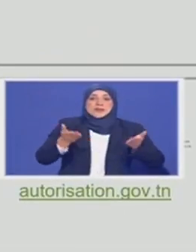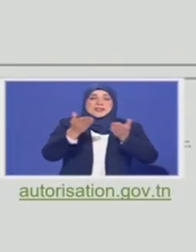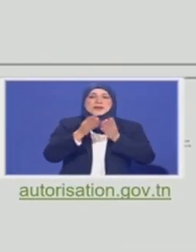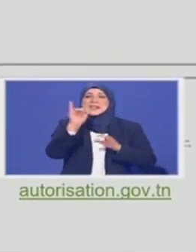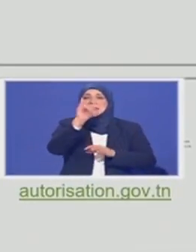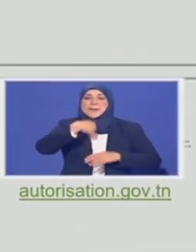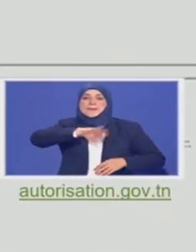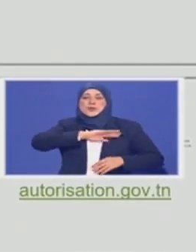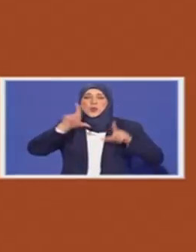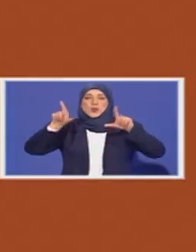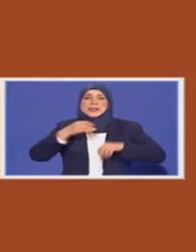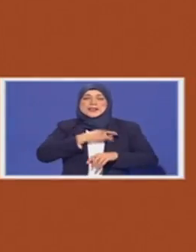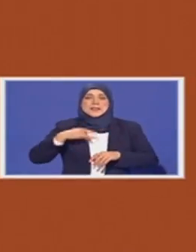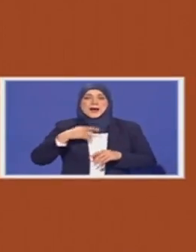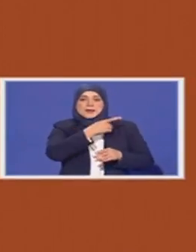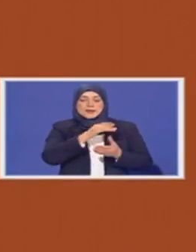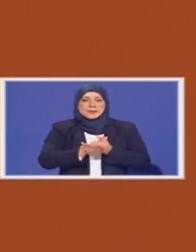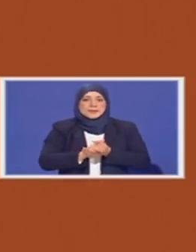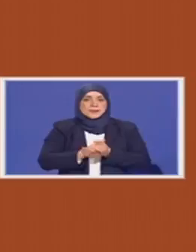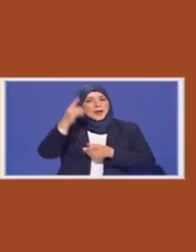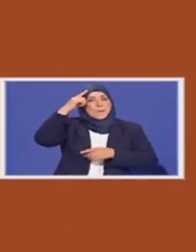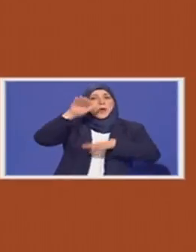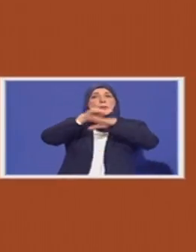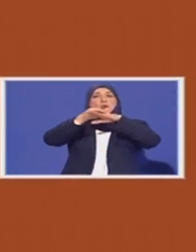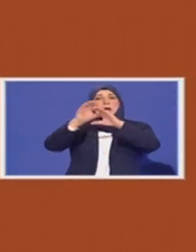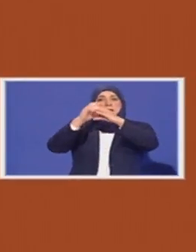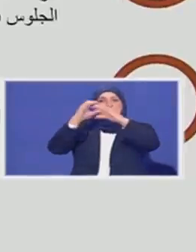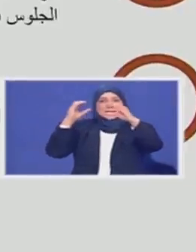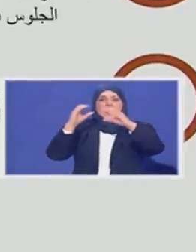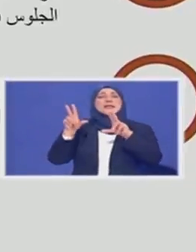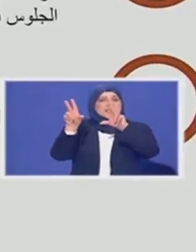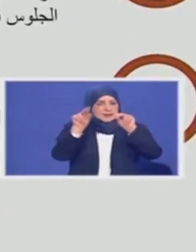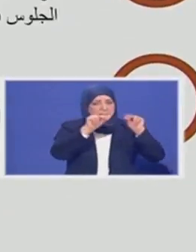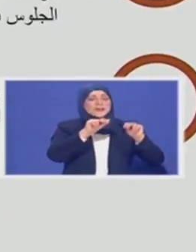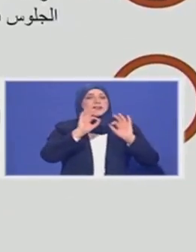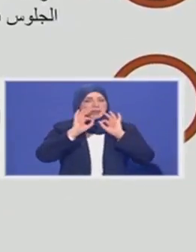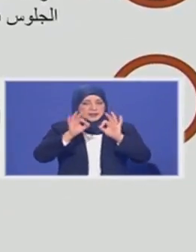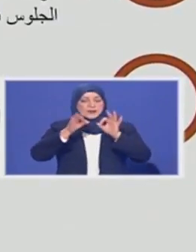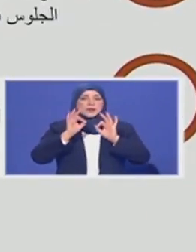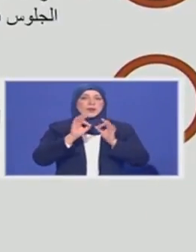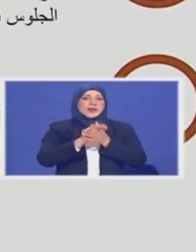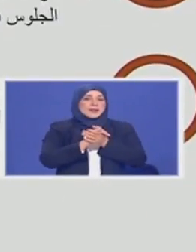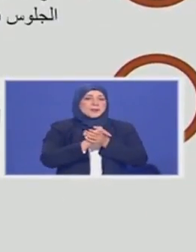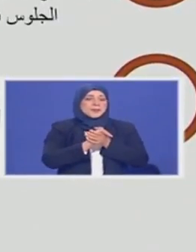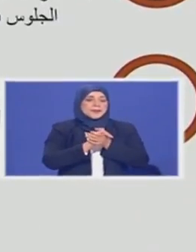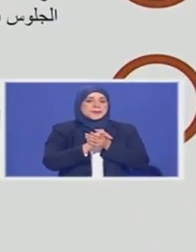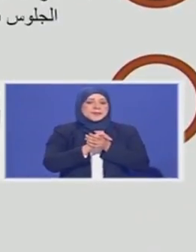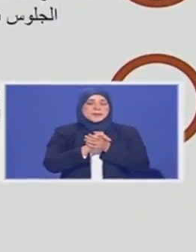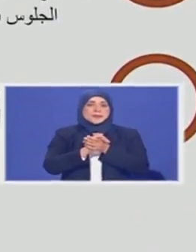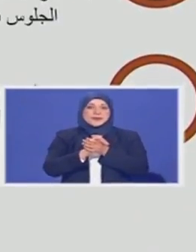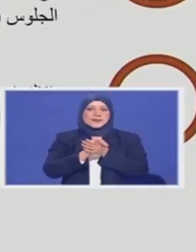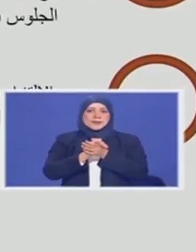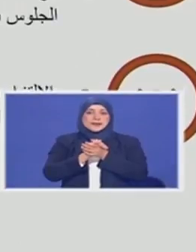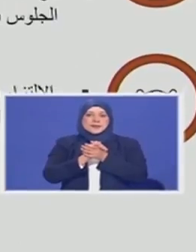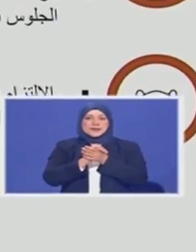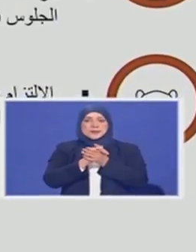وهذه باش نشوفوها مع السيد وزير الصحة. بالنسبة للنقل، كيف المبادئ النقل هو معناها